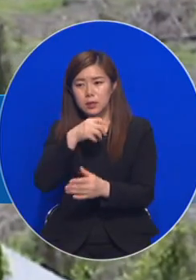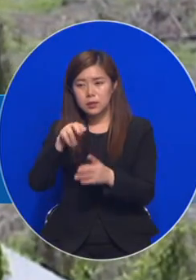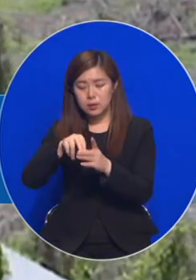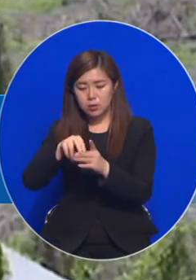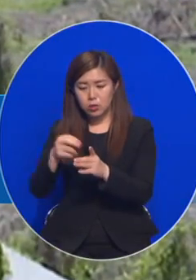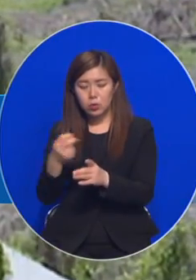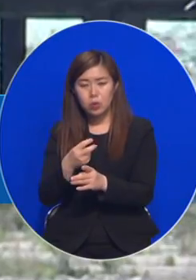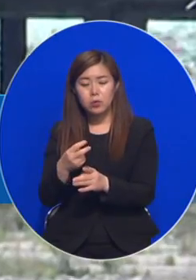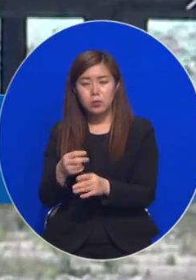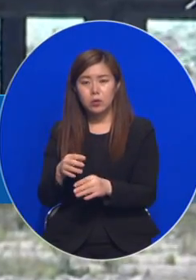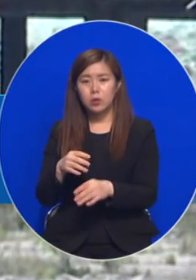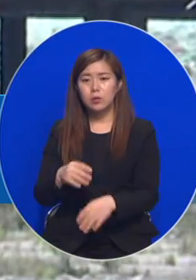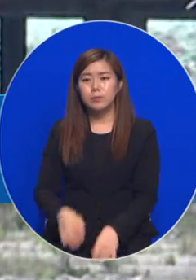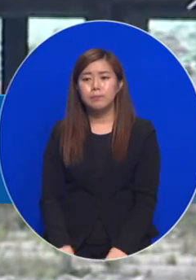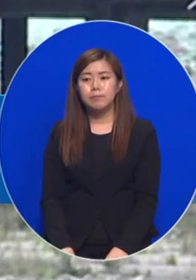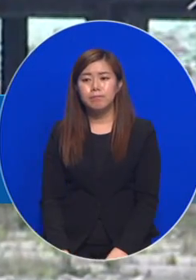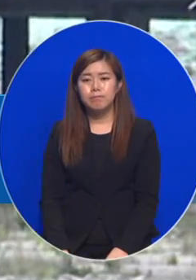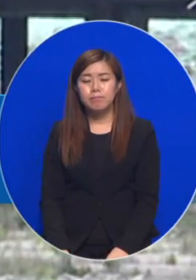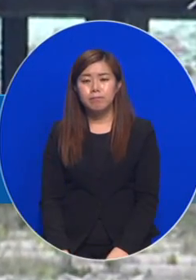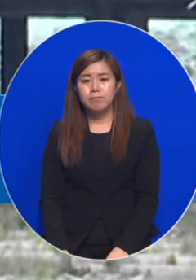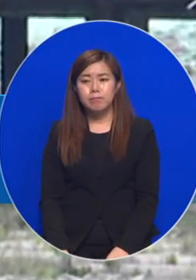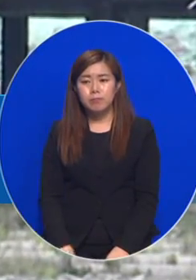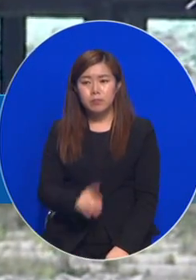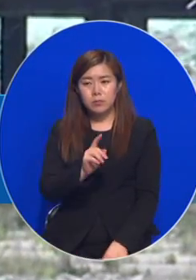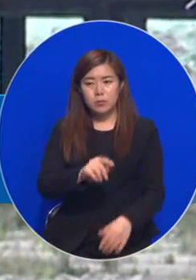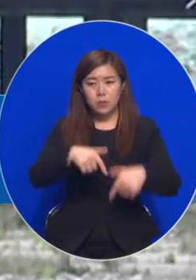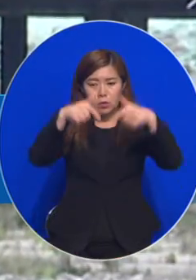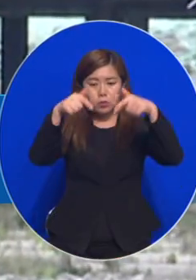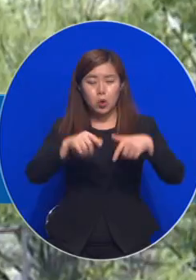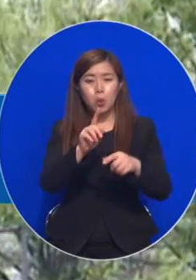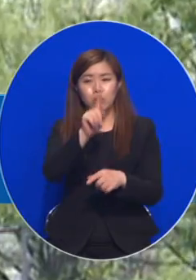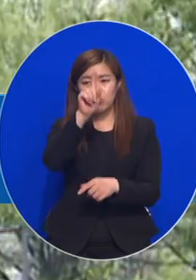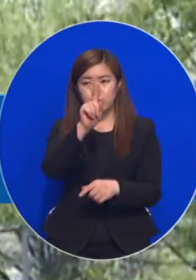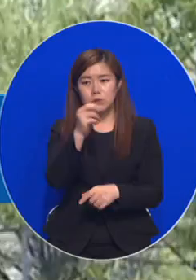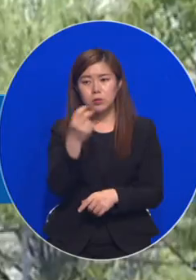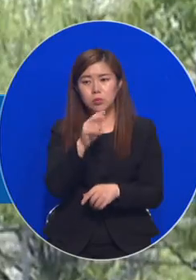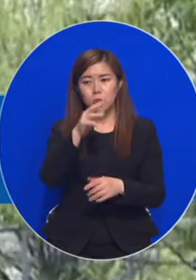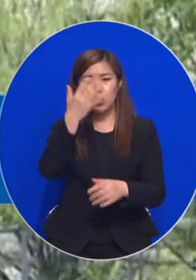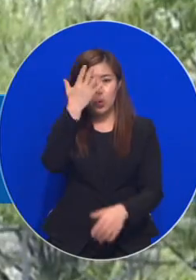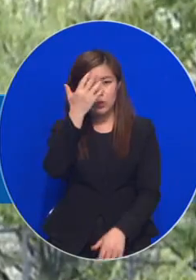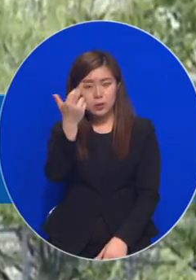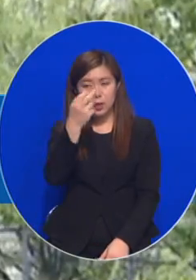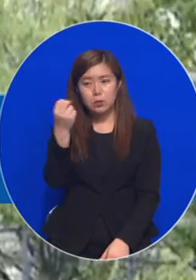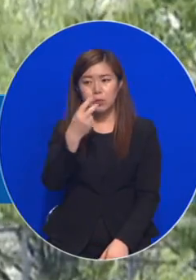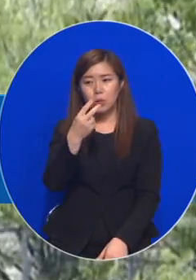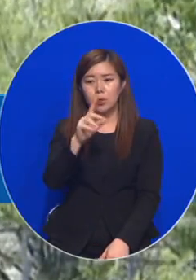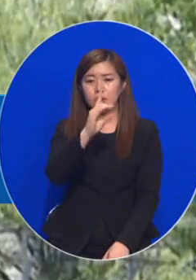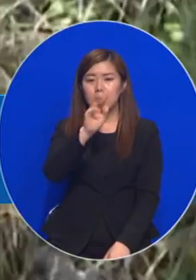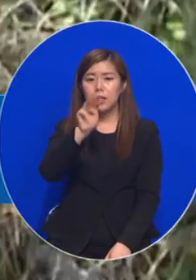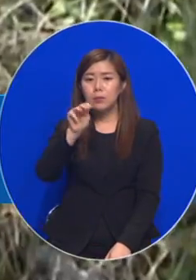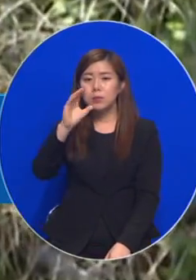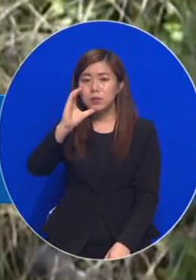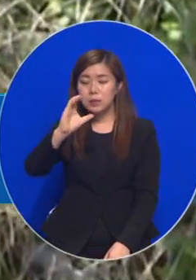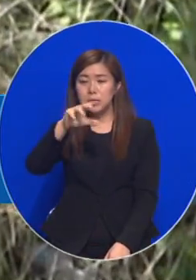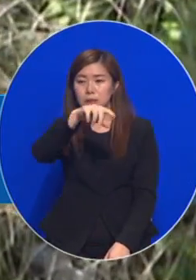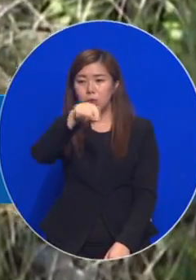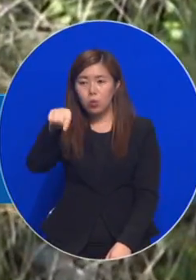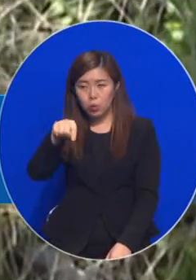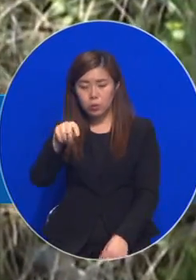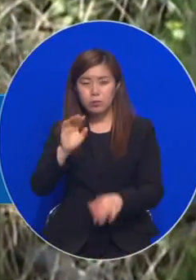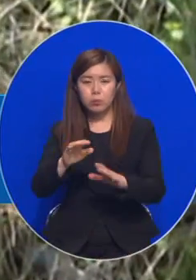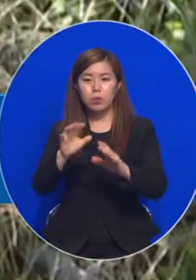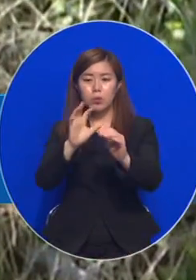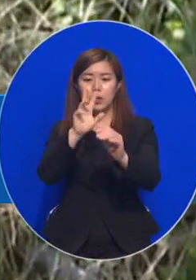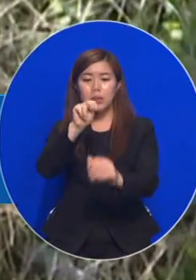1만 9천 가구에 이르고 서부권에는 용산 정비창, 서부 면허시험장, 상암 DMC 미매각 부지 등